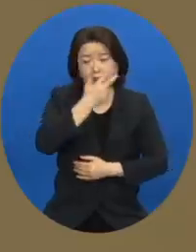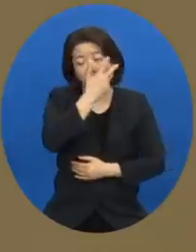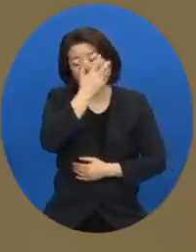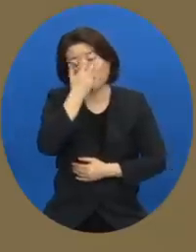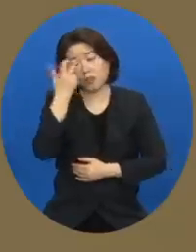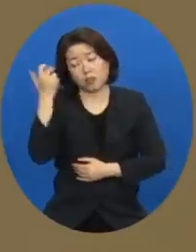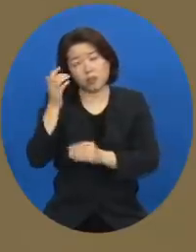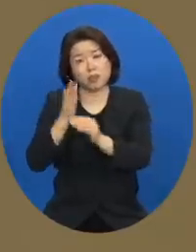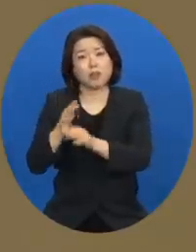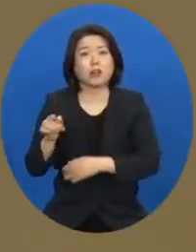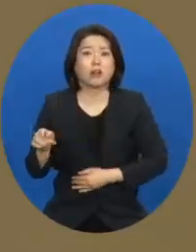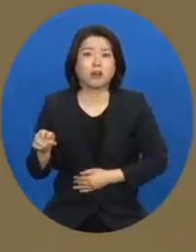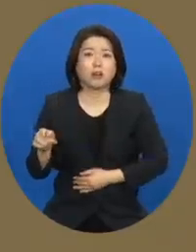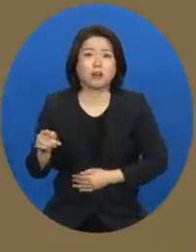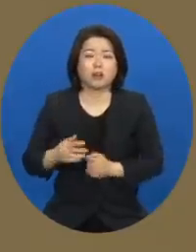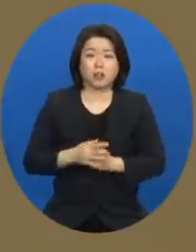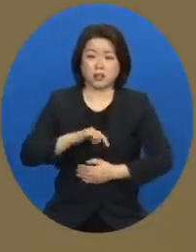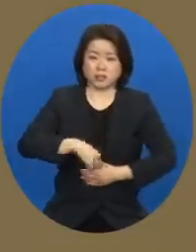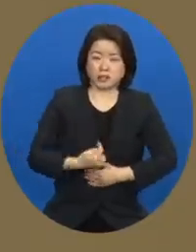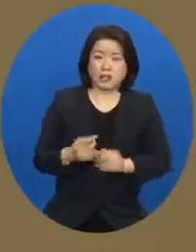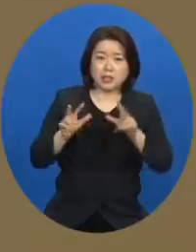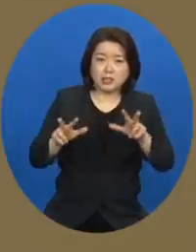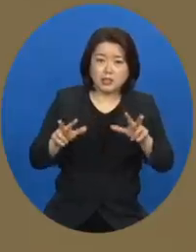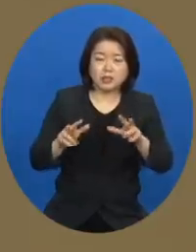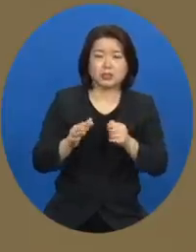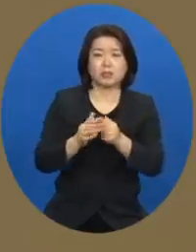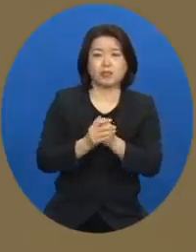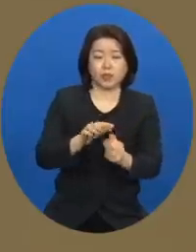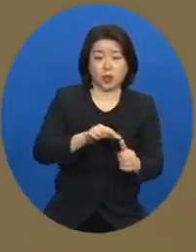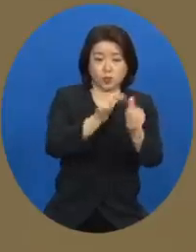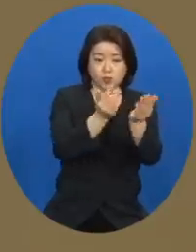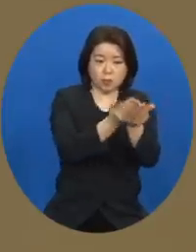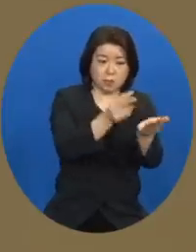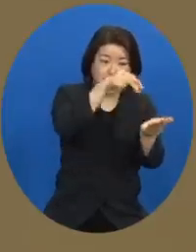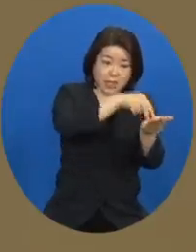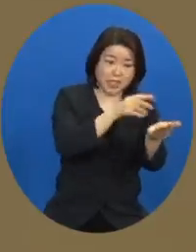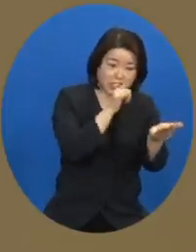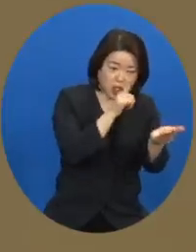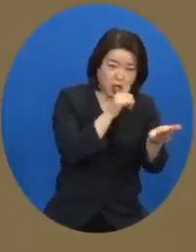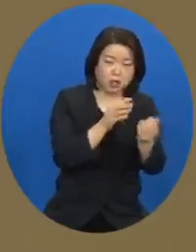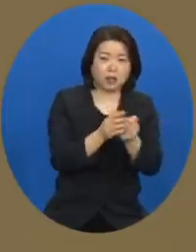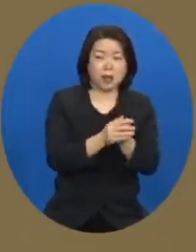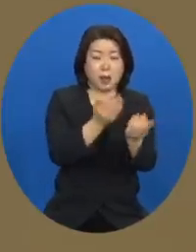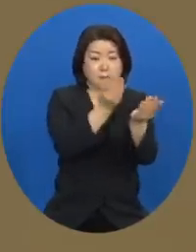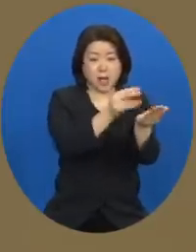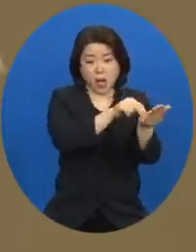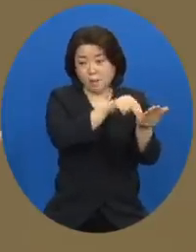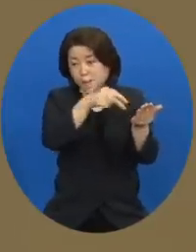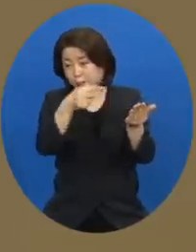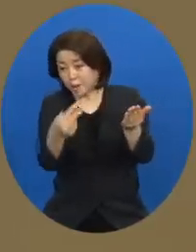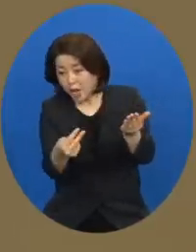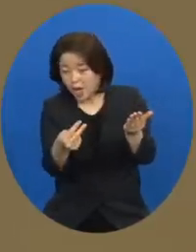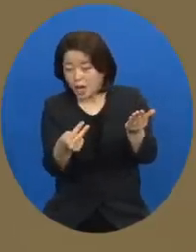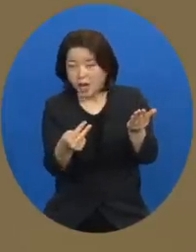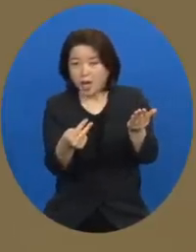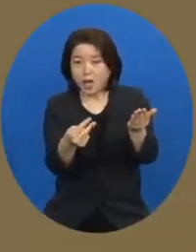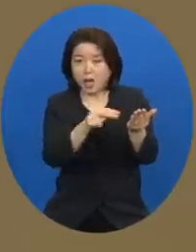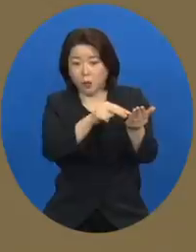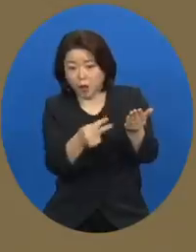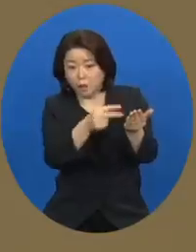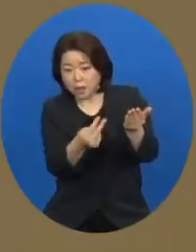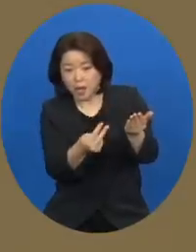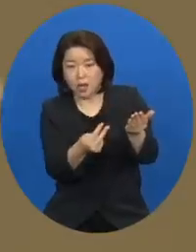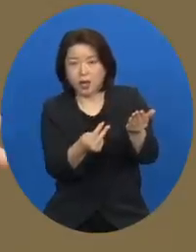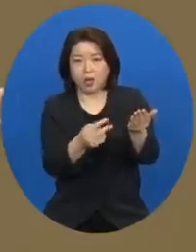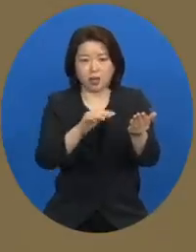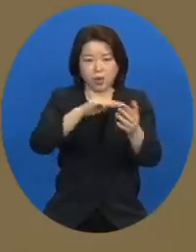겁니다. 자기가 지금 구원의 방주 안에 있는지 방주에서 떨어지려고 하는지